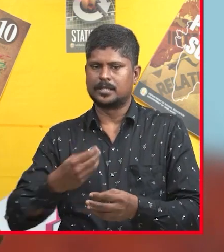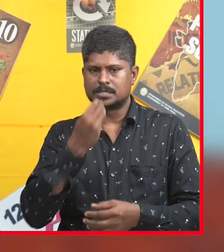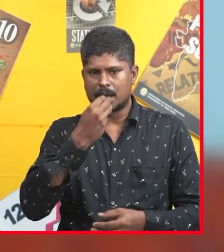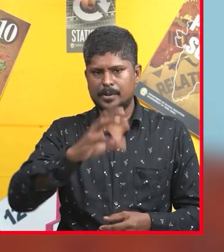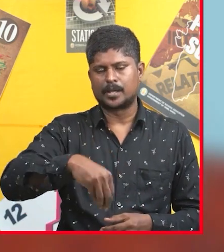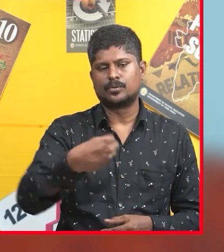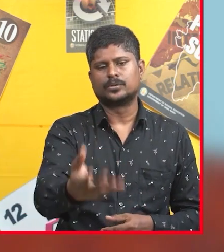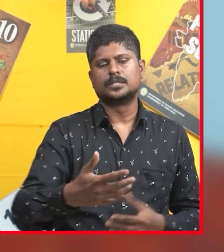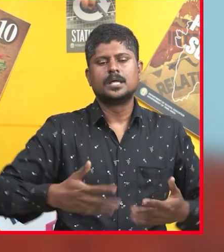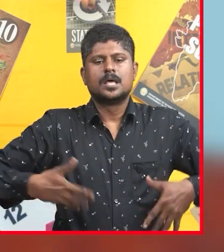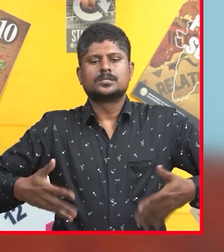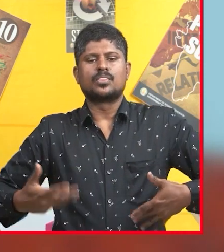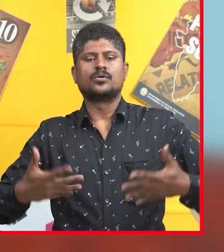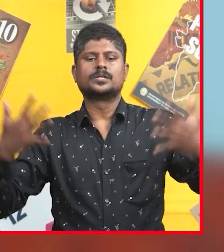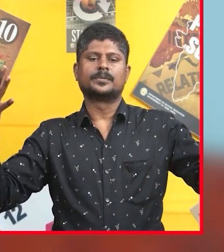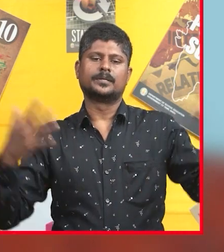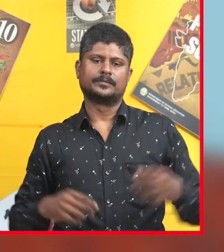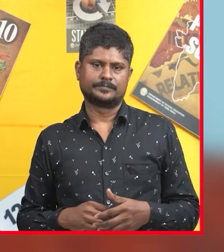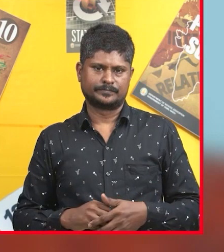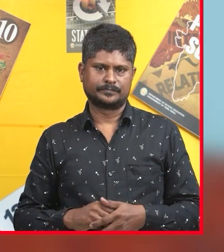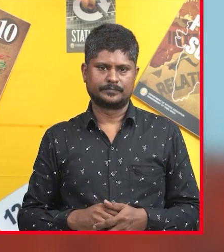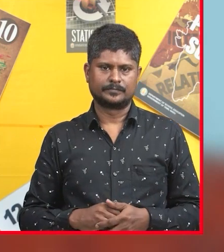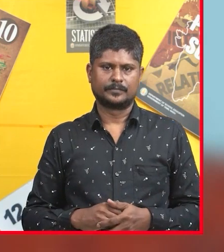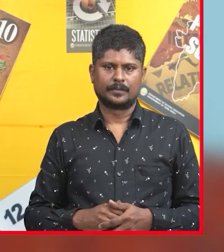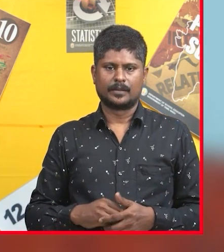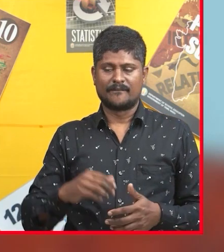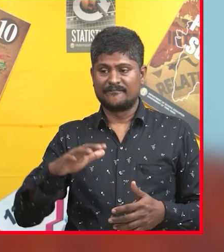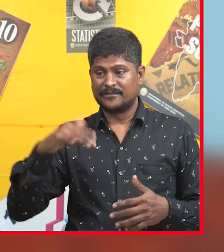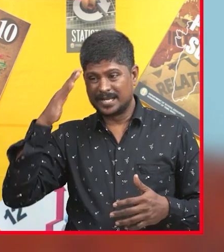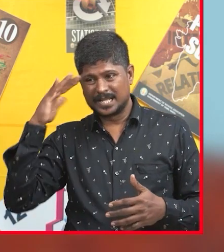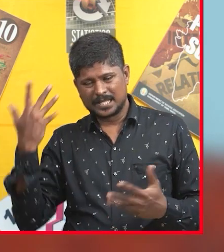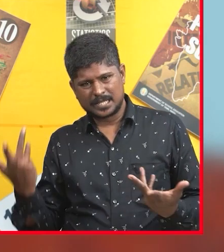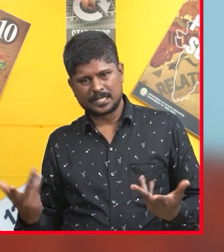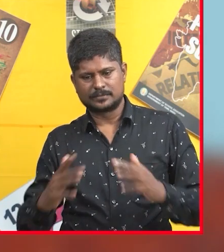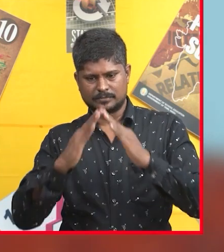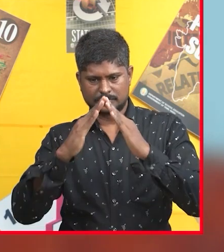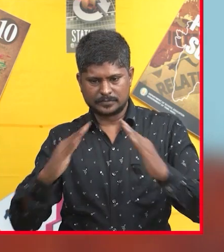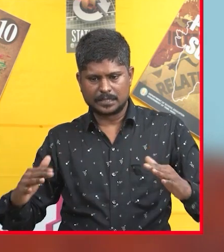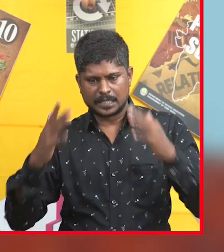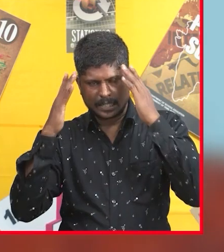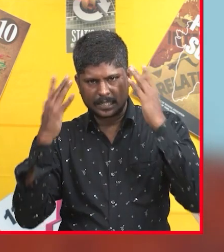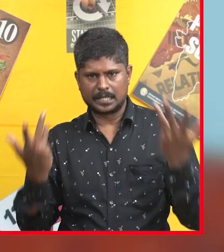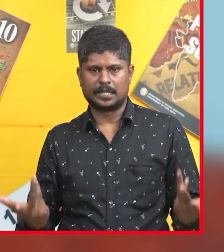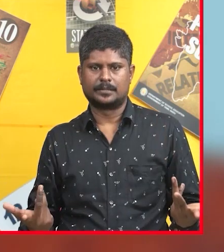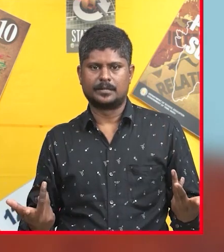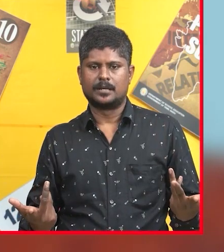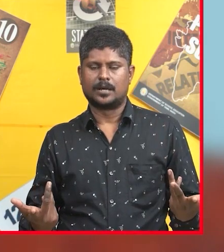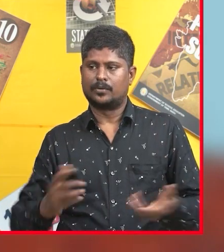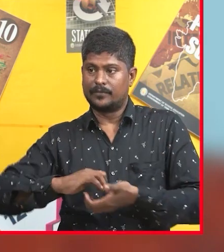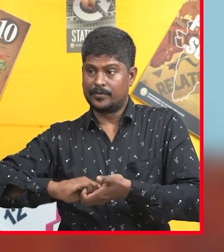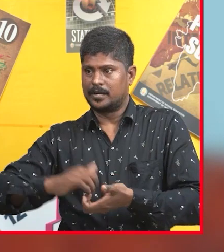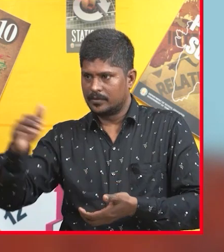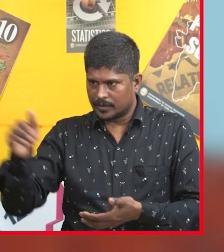விருந்தளித்து மகிழ்ந்தான். புரியுதா உங்களுக்கு? வீட்டுல எதுவுமே இல்லை, இருந்தாலும் வரக்கூடிய விருந்தினரை